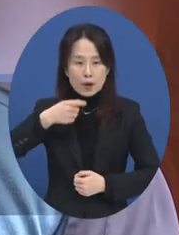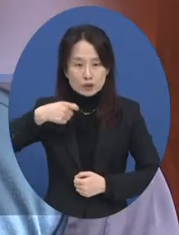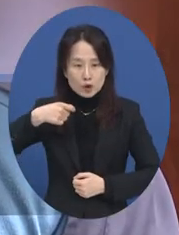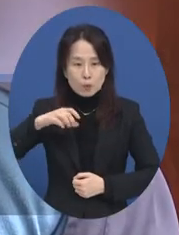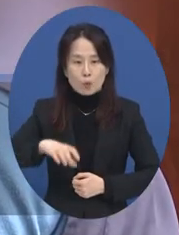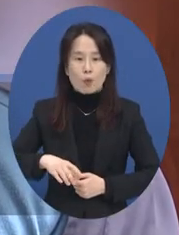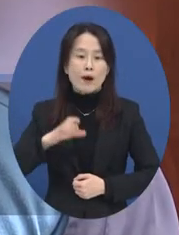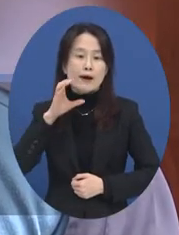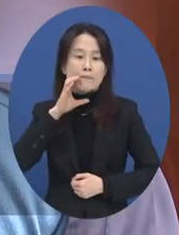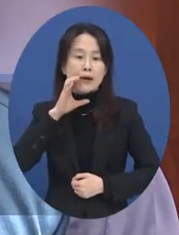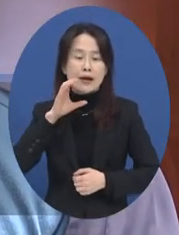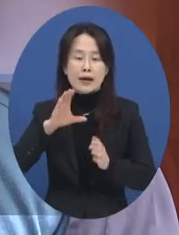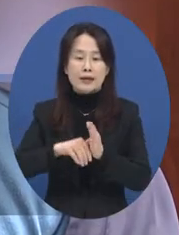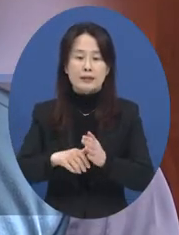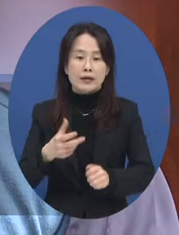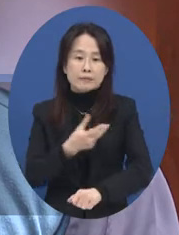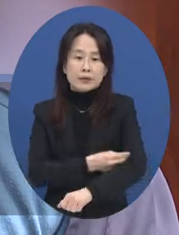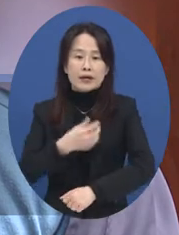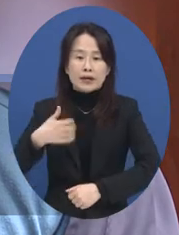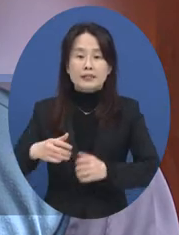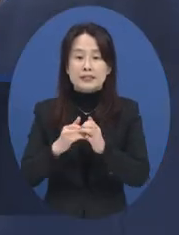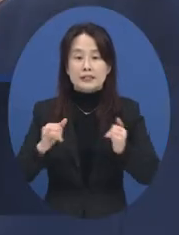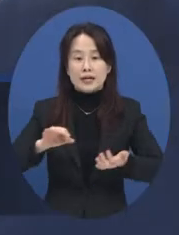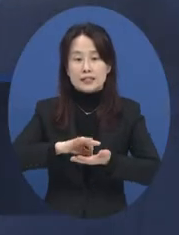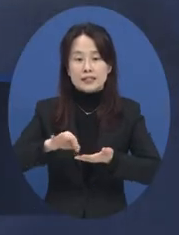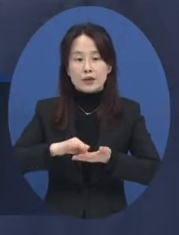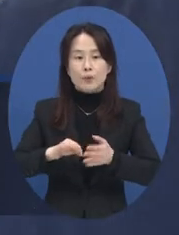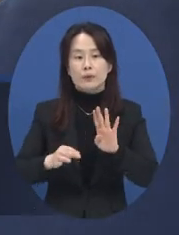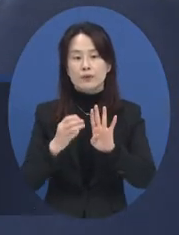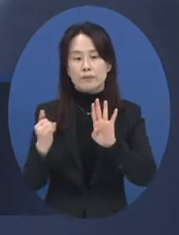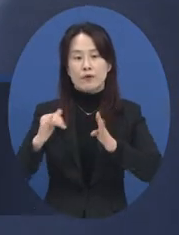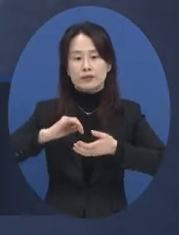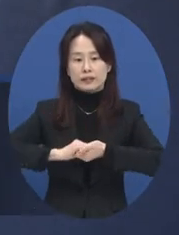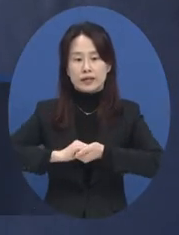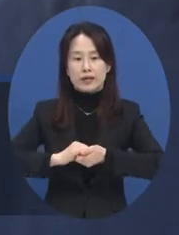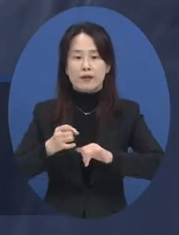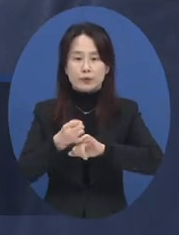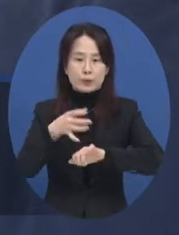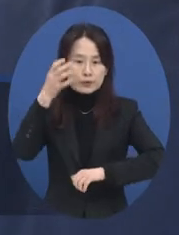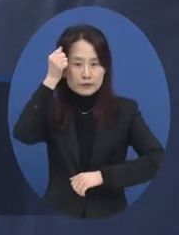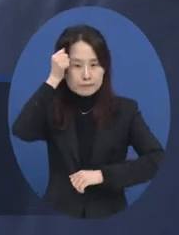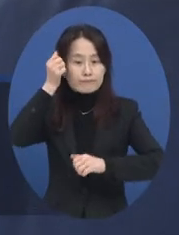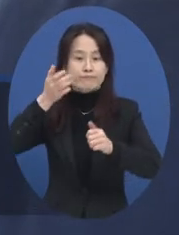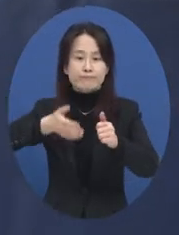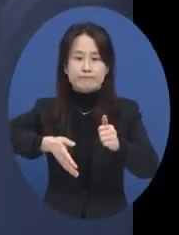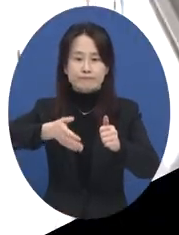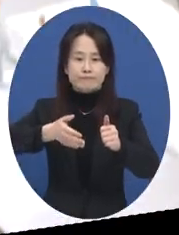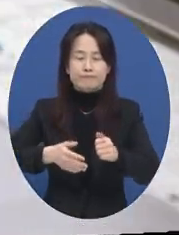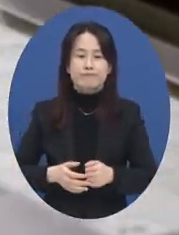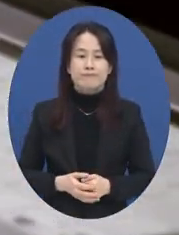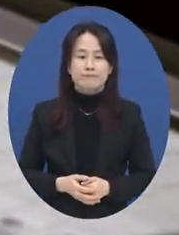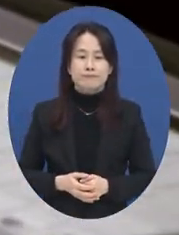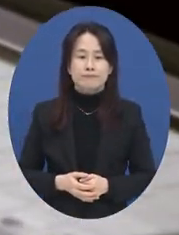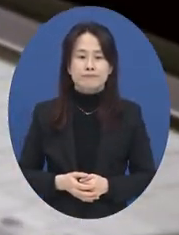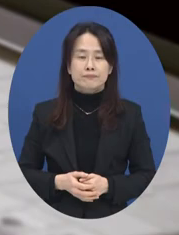카펫 경우 미 접종 자 이용 규모가 4명으로 제한돼 있다는 것 꼭 기억하시길 바랍니다